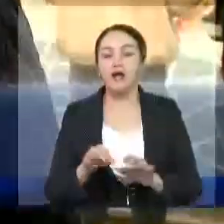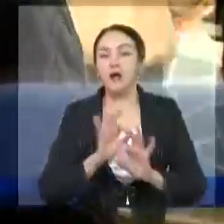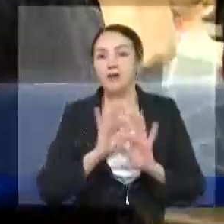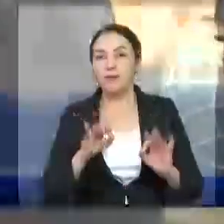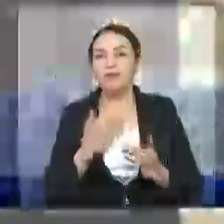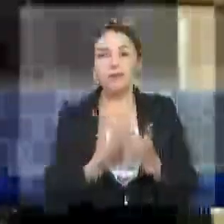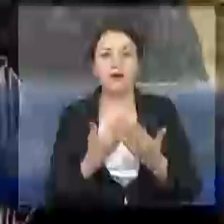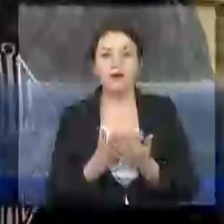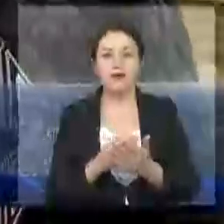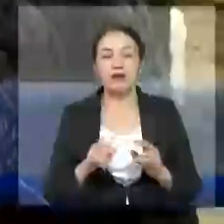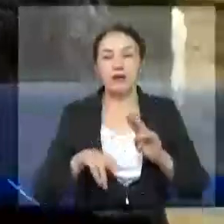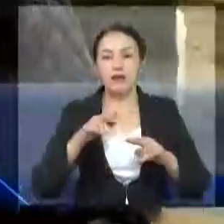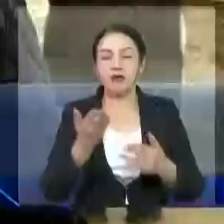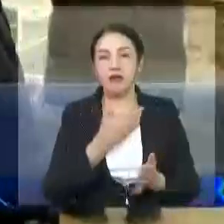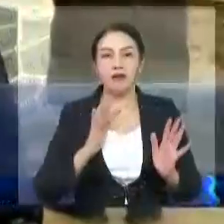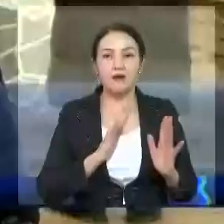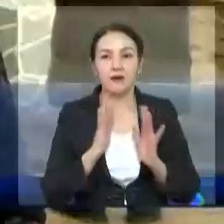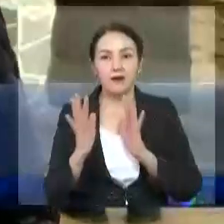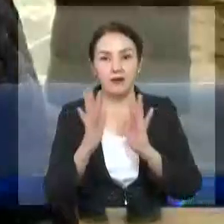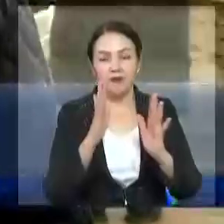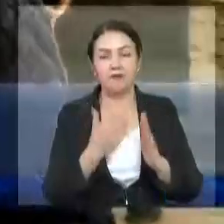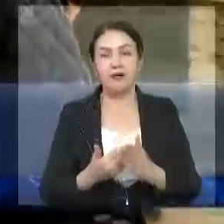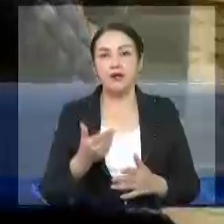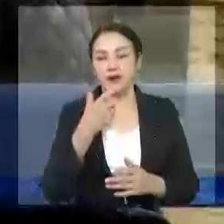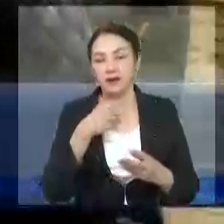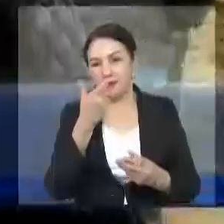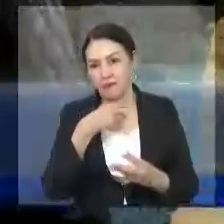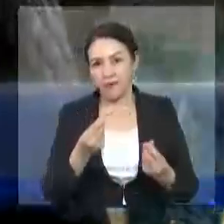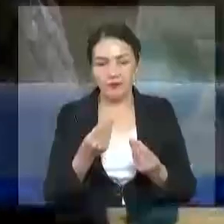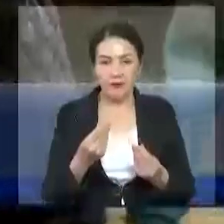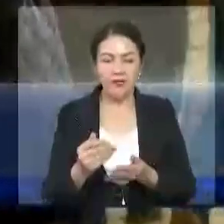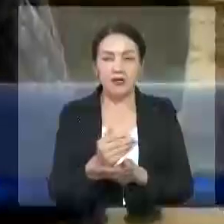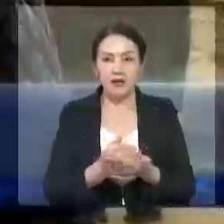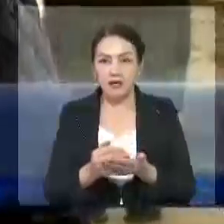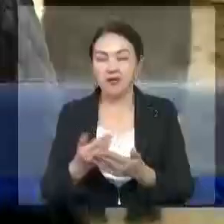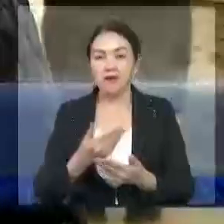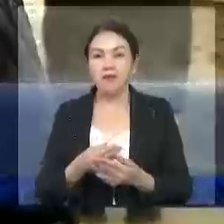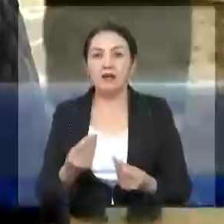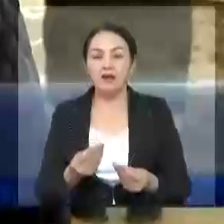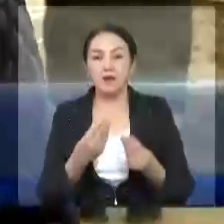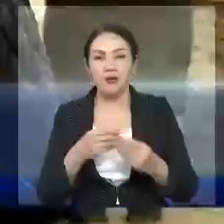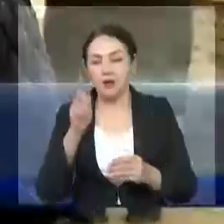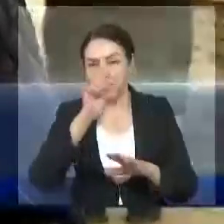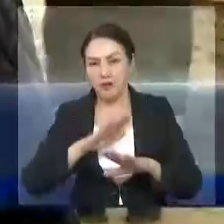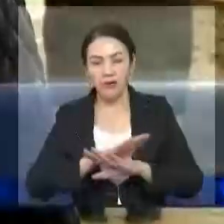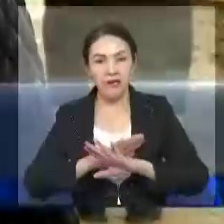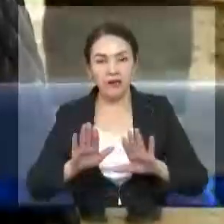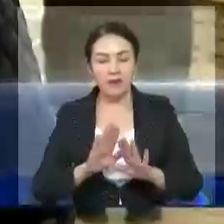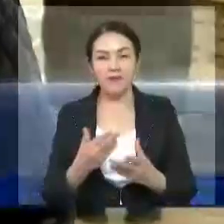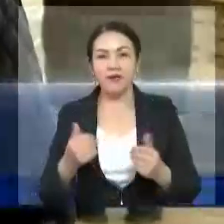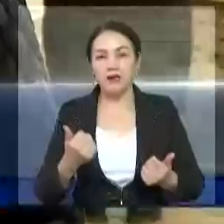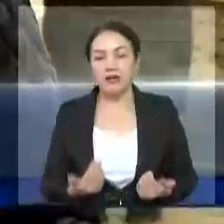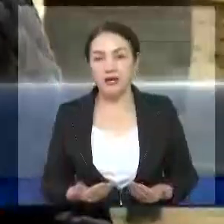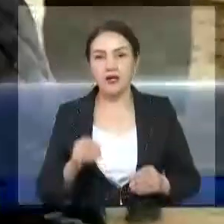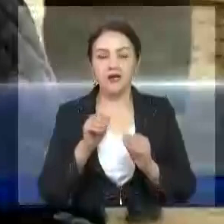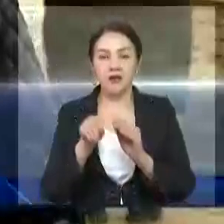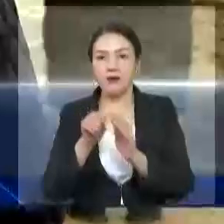примером этого является строительство нашего парка его возвели мы за счёт своих собственных средств мы ни копейки не брали из госбюджета каждый житель внёс свой